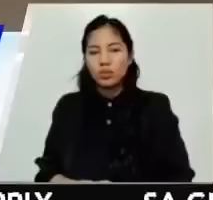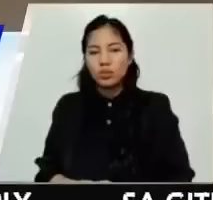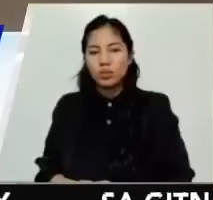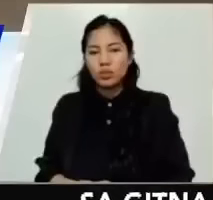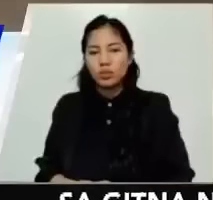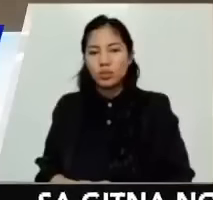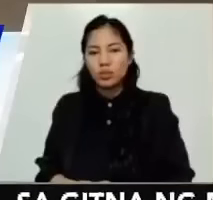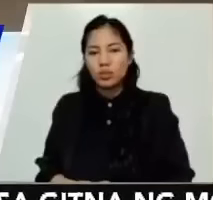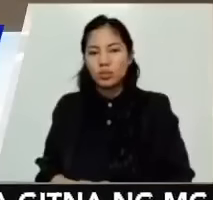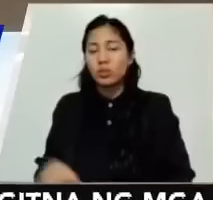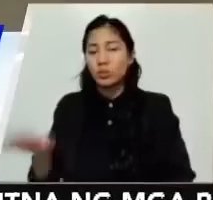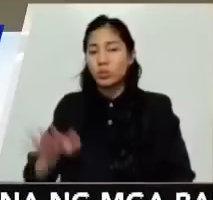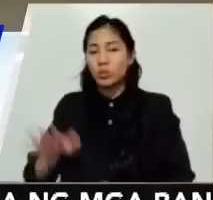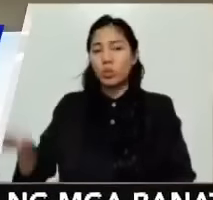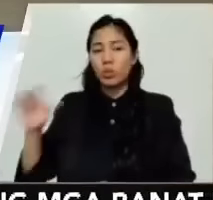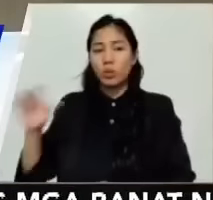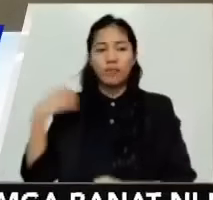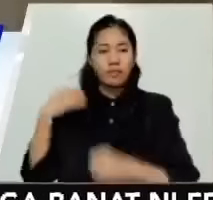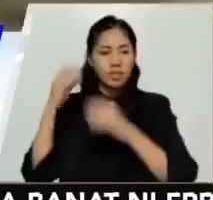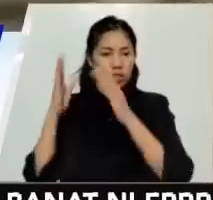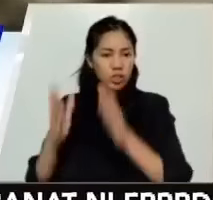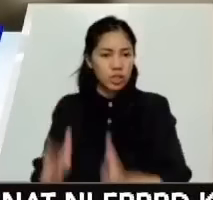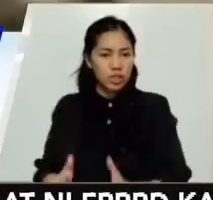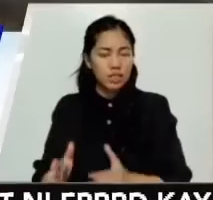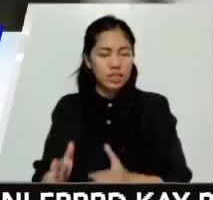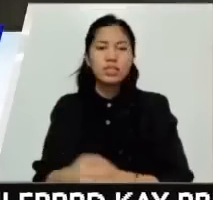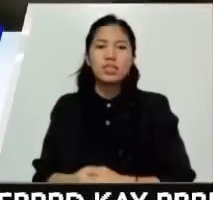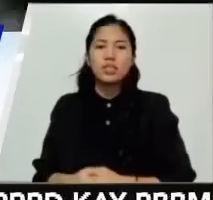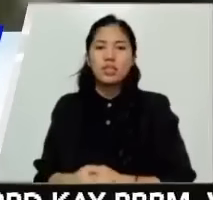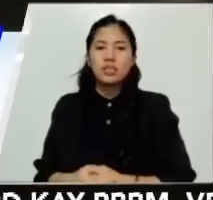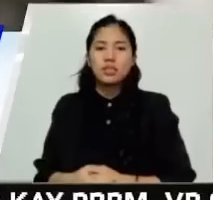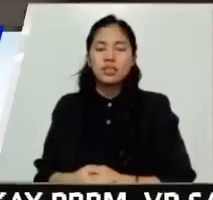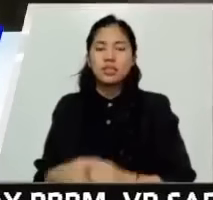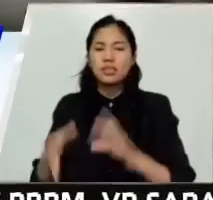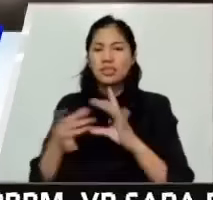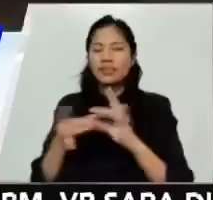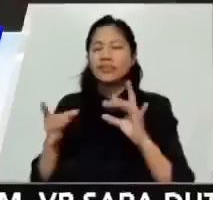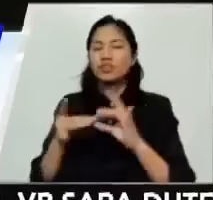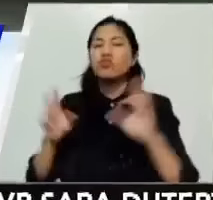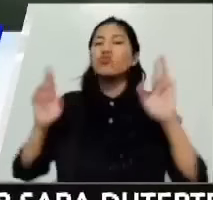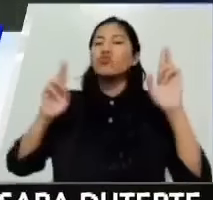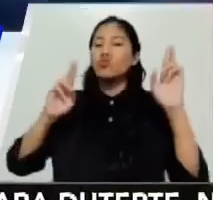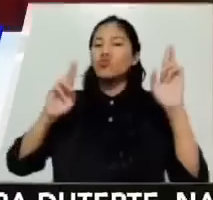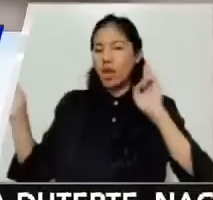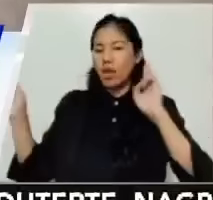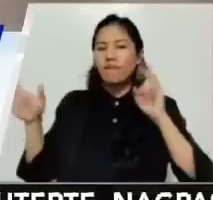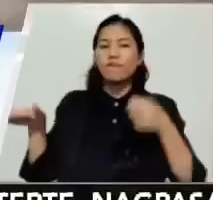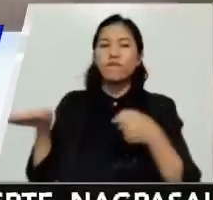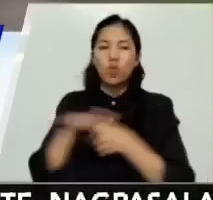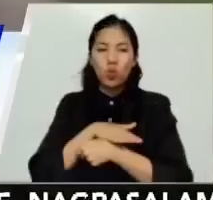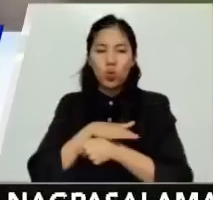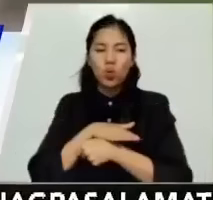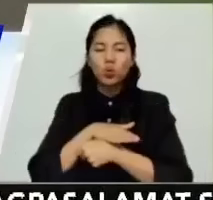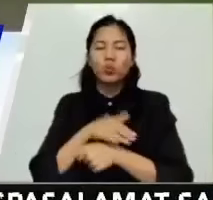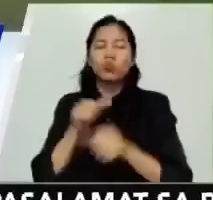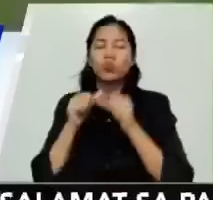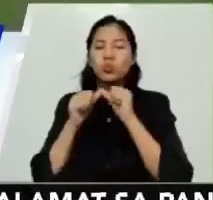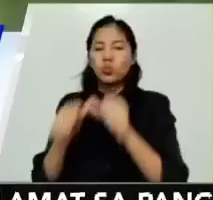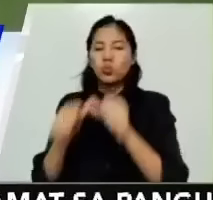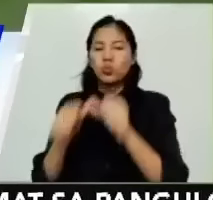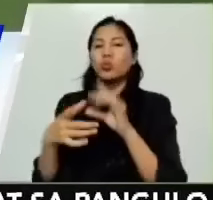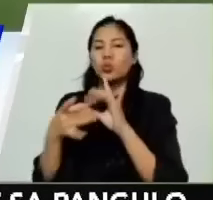nila ay mataas po yung level ng kahandaan at patuloy po yung aming koordinasyon sa kanila.